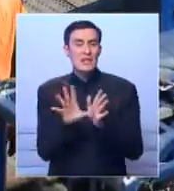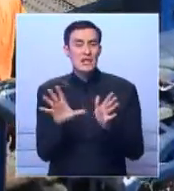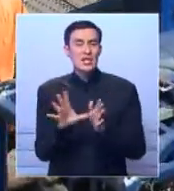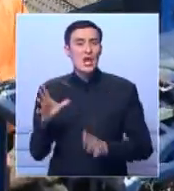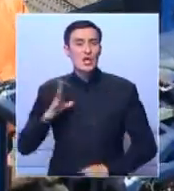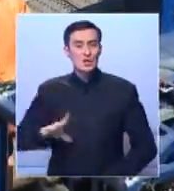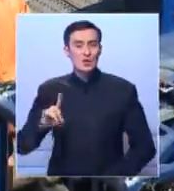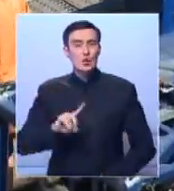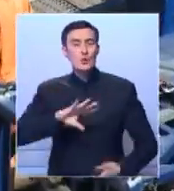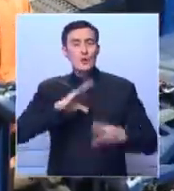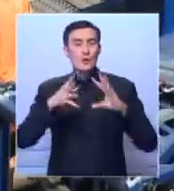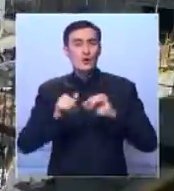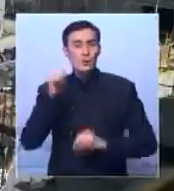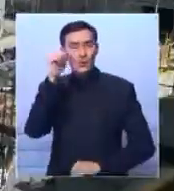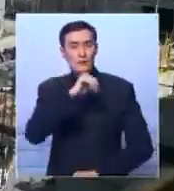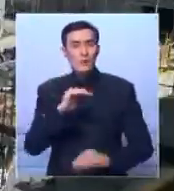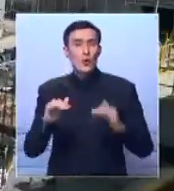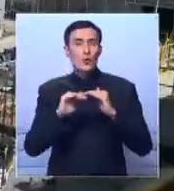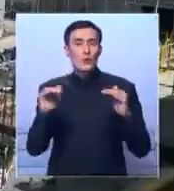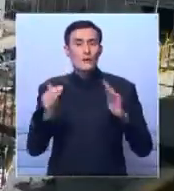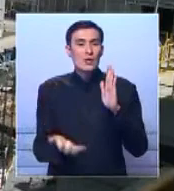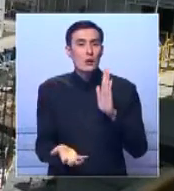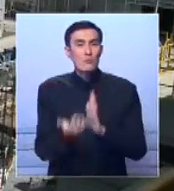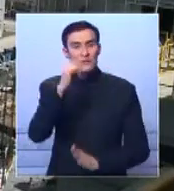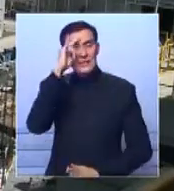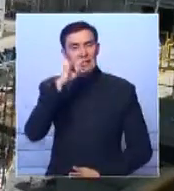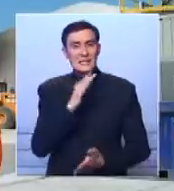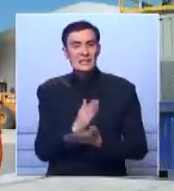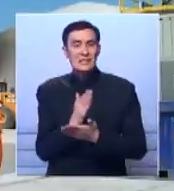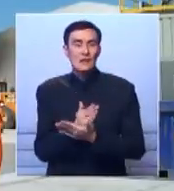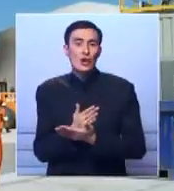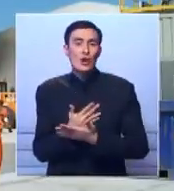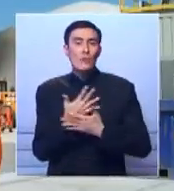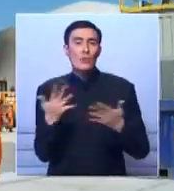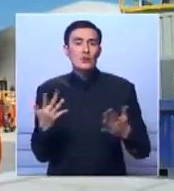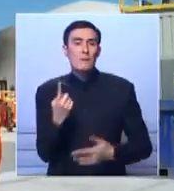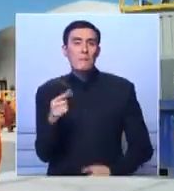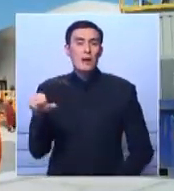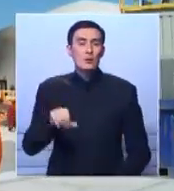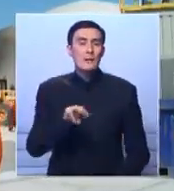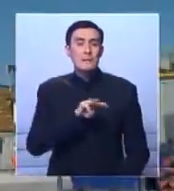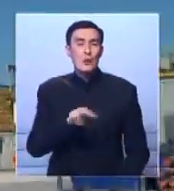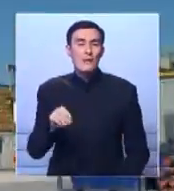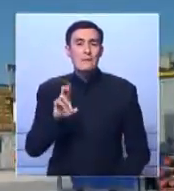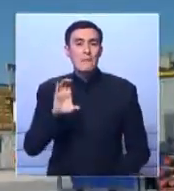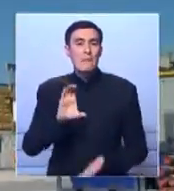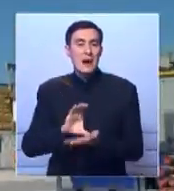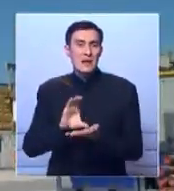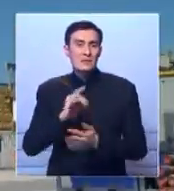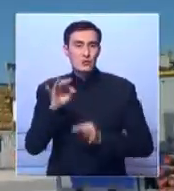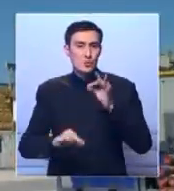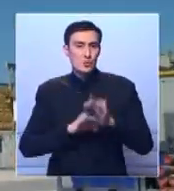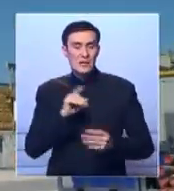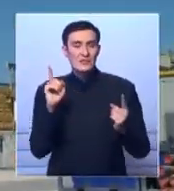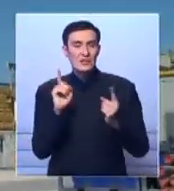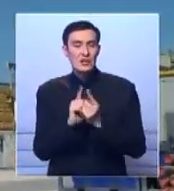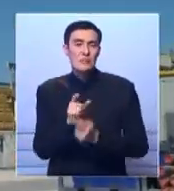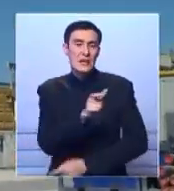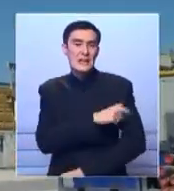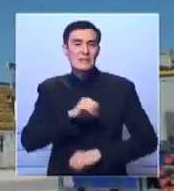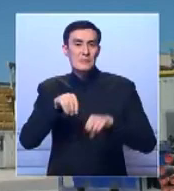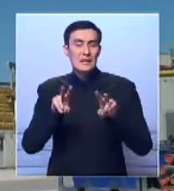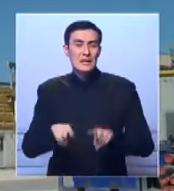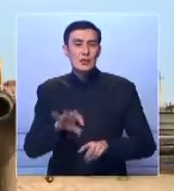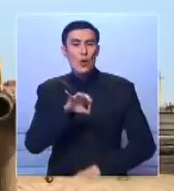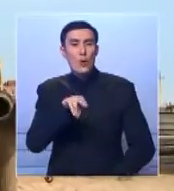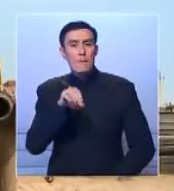ожидают, что по итогам года уровень добычи нефти в Казахстане составит чуть более 1,5 миллиона баррелей в сутки. На встречу прибыли эксперты